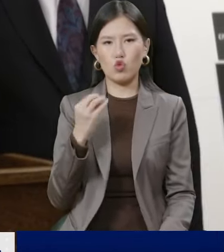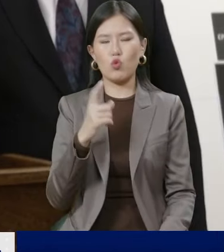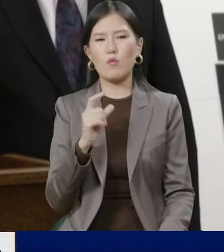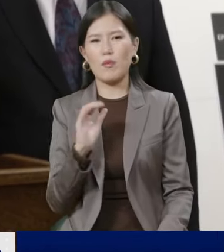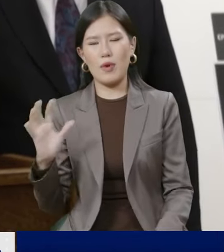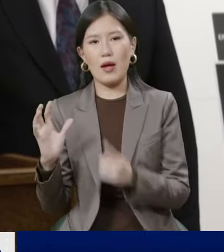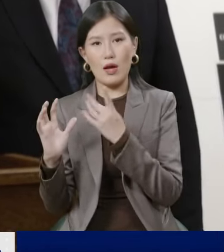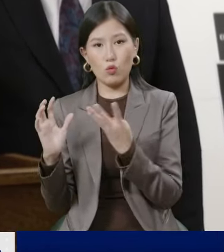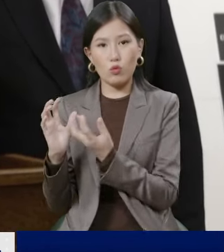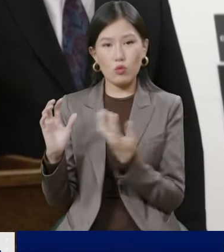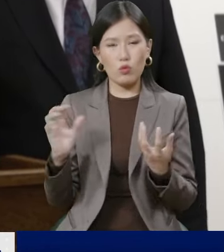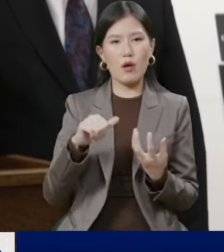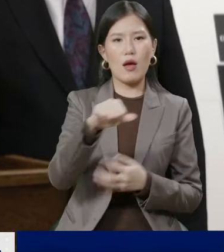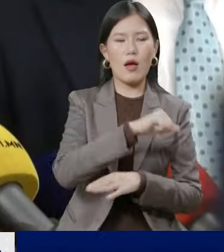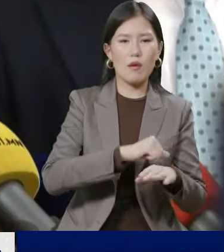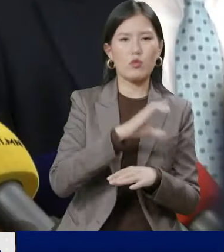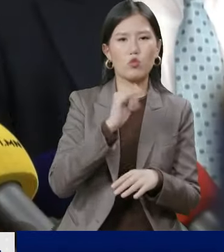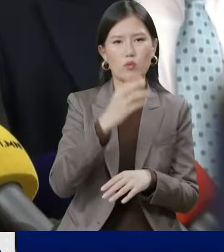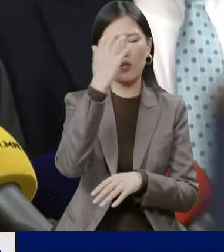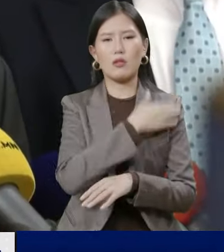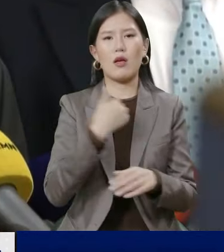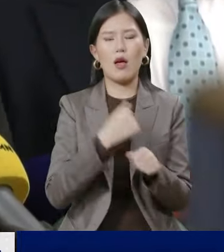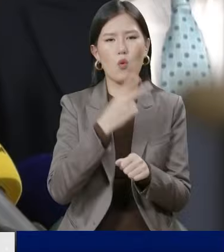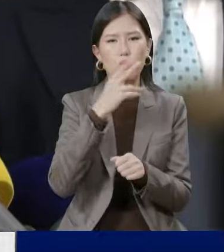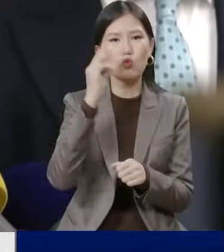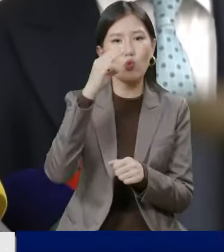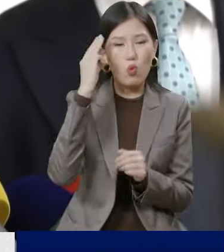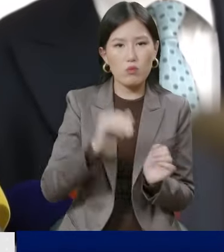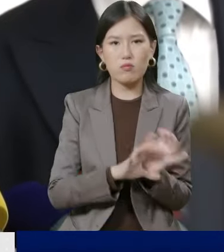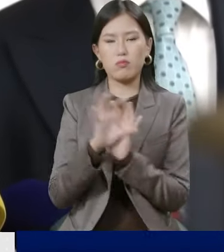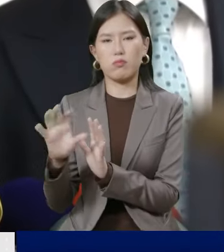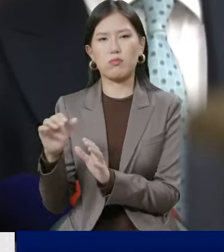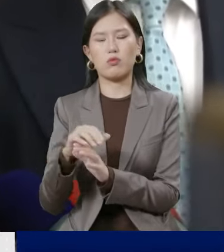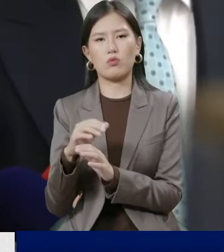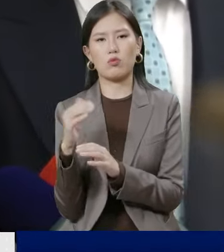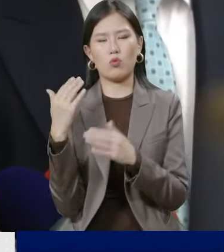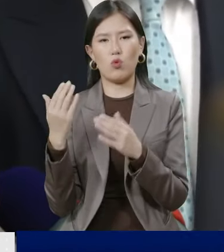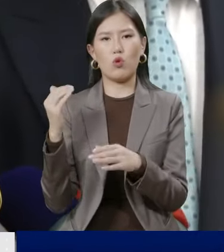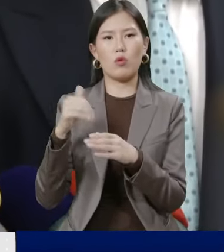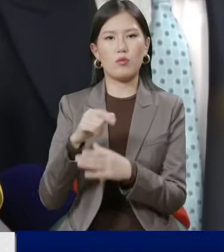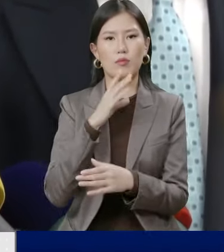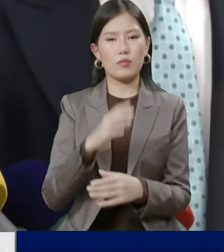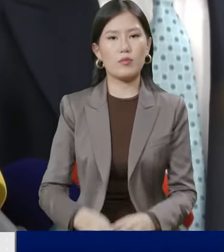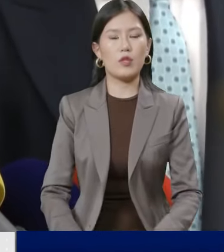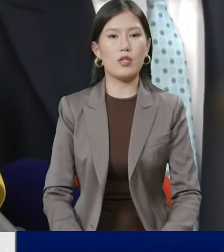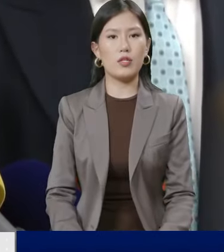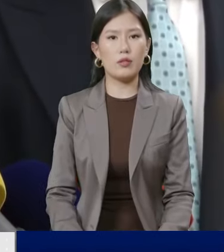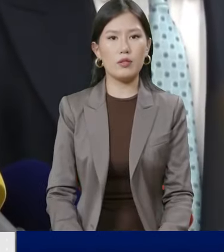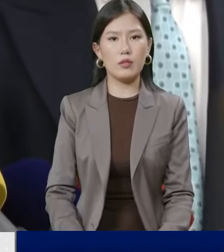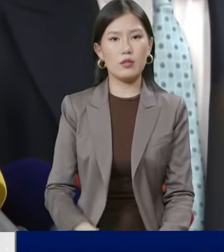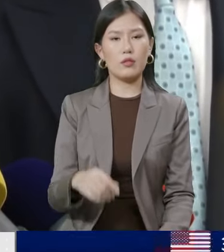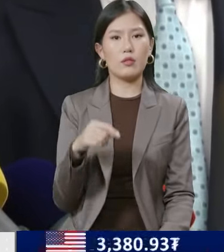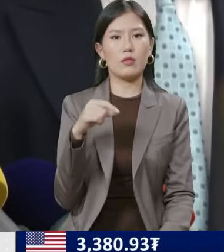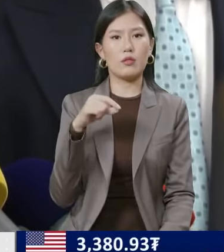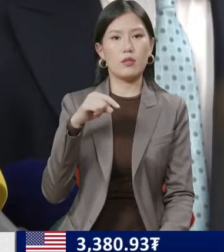даргаар ажиллаж ирсэн гэнэ. Энэ хуулийн үзэл санаа энэ иргэд нь хөдөө орон нутагчийн эзэнгүй болчтойгоо тэрийг яаж барих, тогтоох,